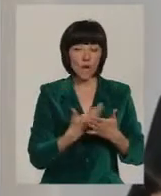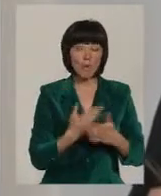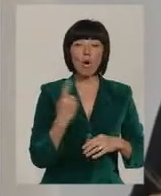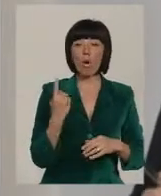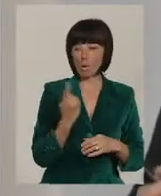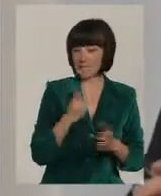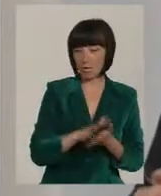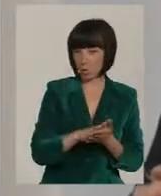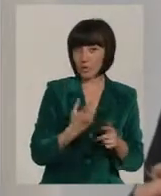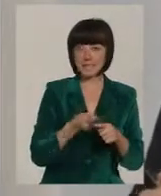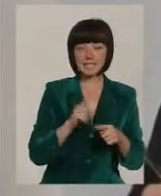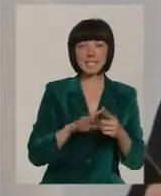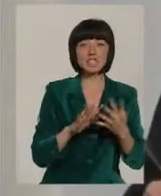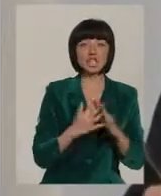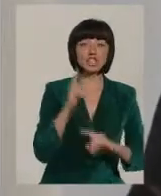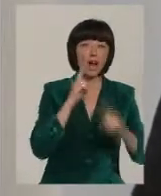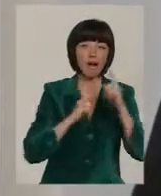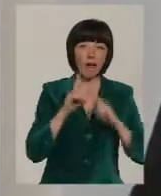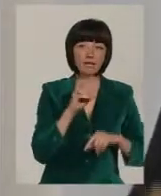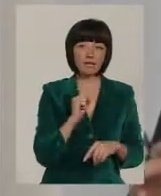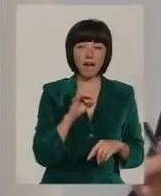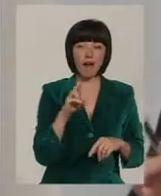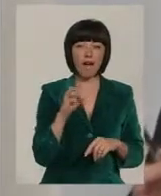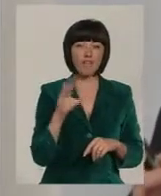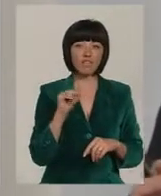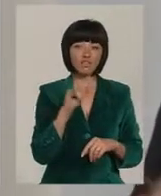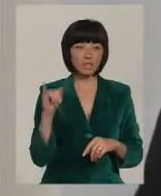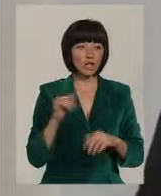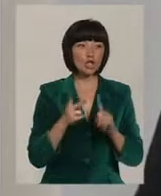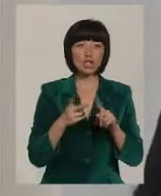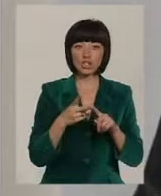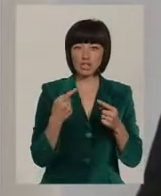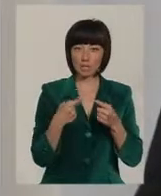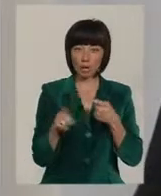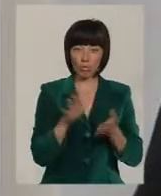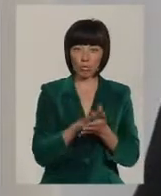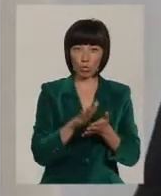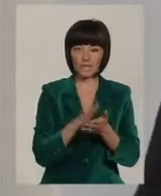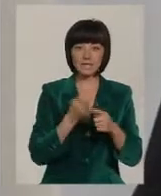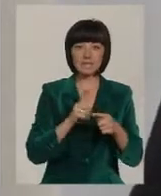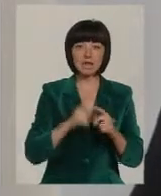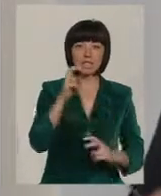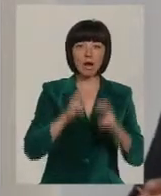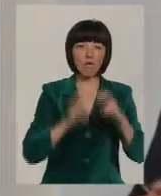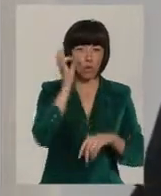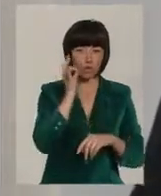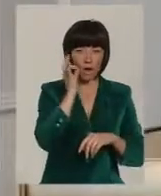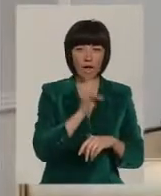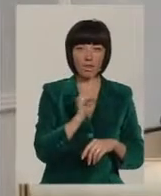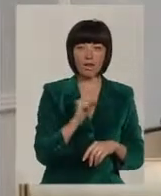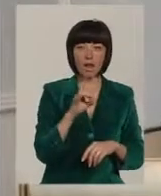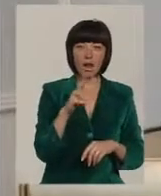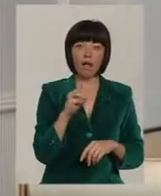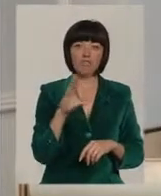один з забрудників – це селищна рада Наркевичі, інший забрудник – це Наркевицький цукровий завод. І,